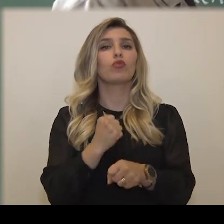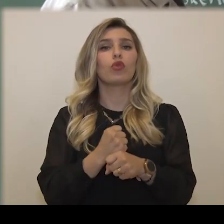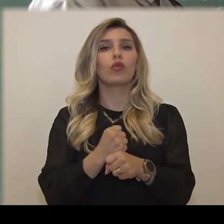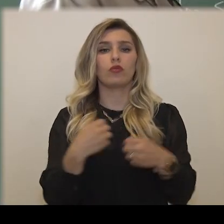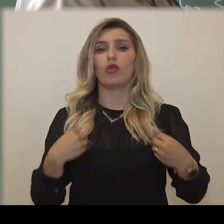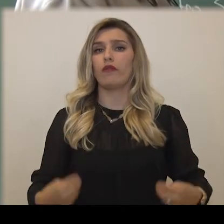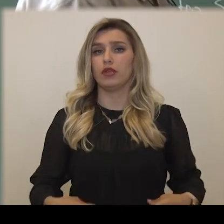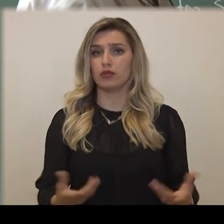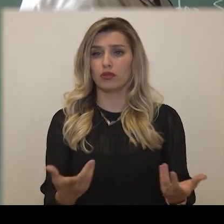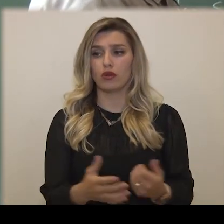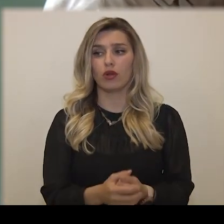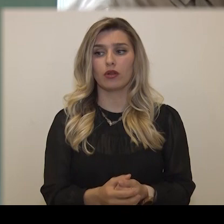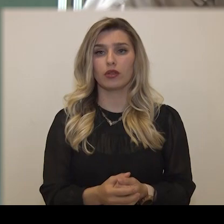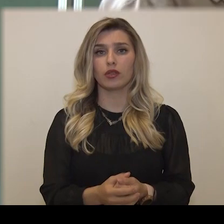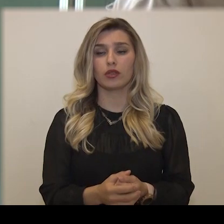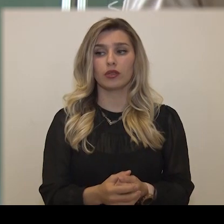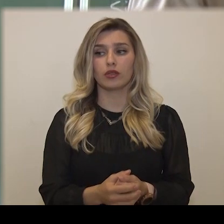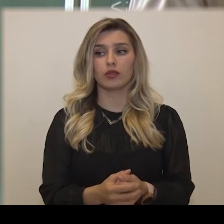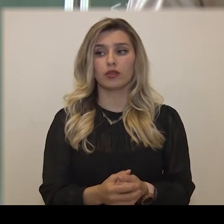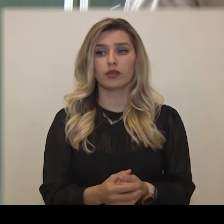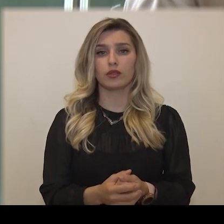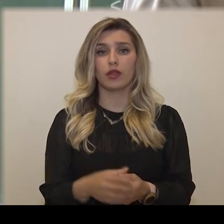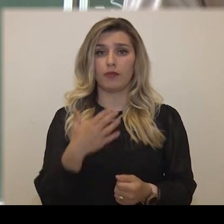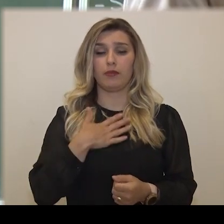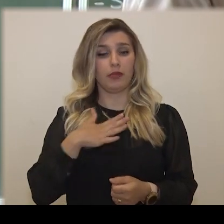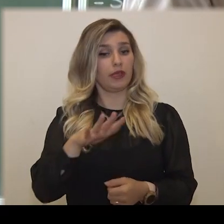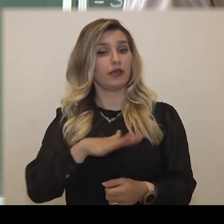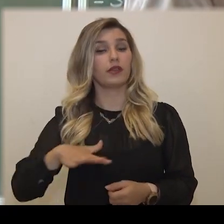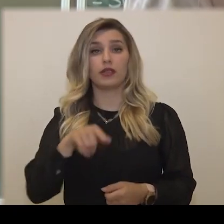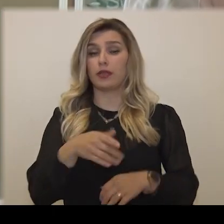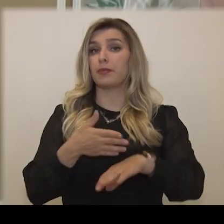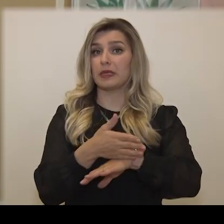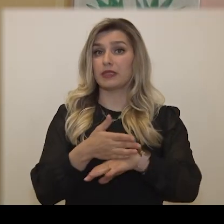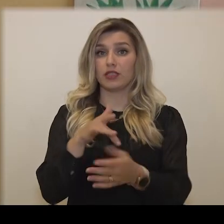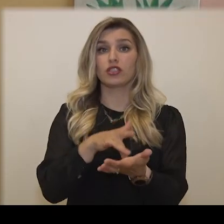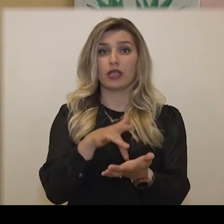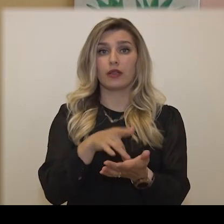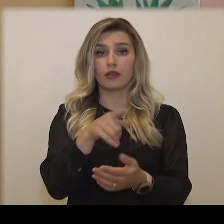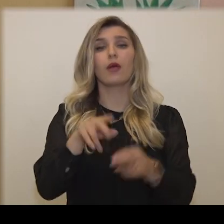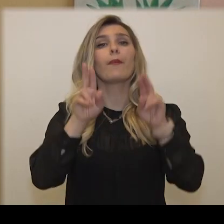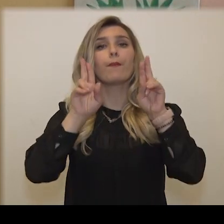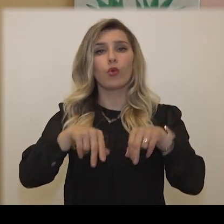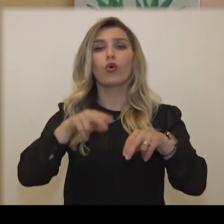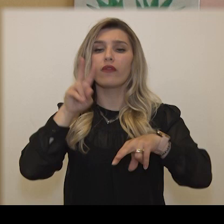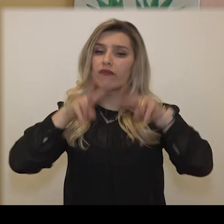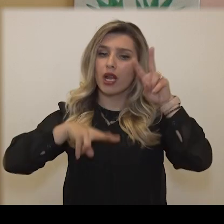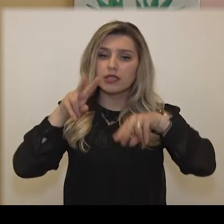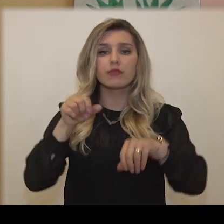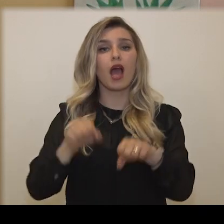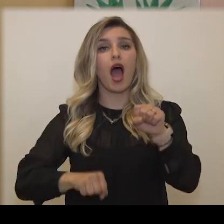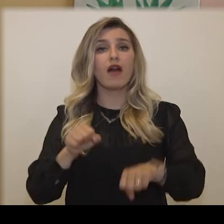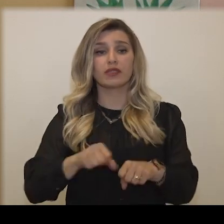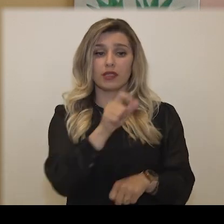profesionin e tyre. Ne, si qendër burimore, bëjmë vlerësimin aftësive të tyre